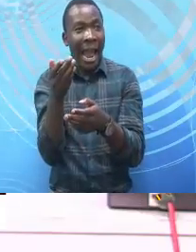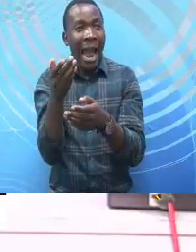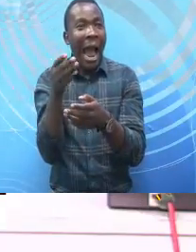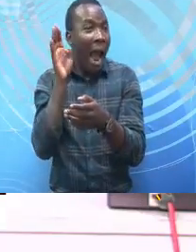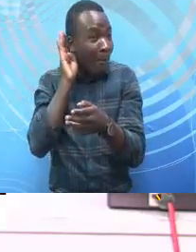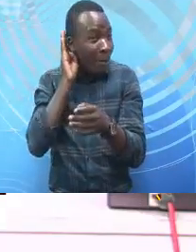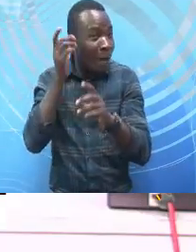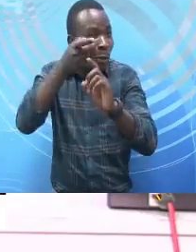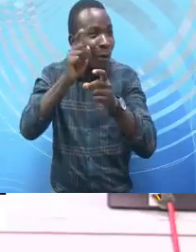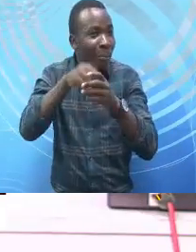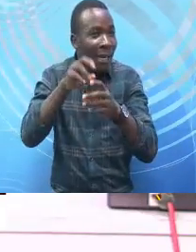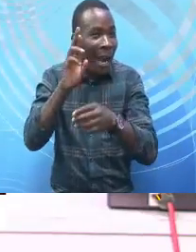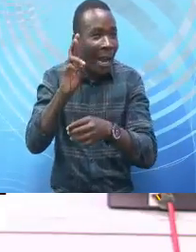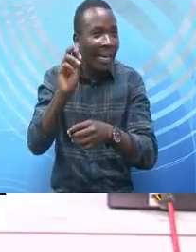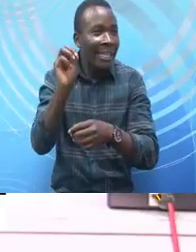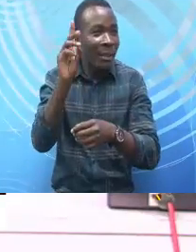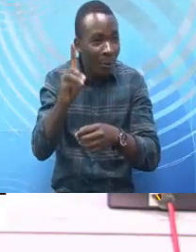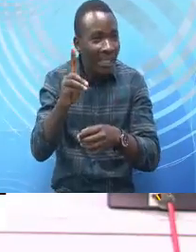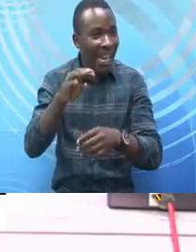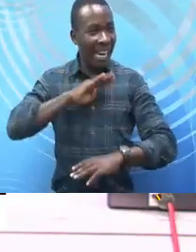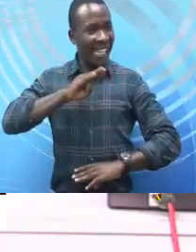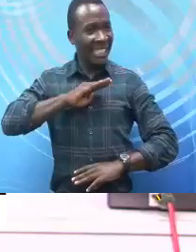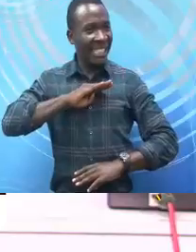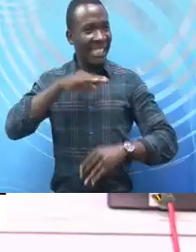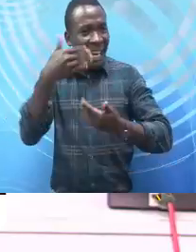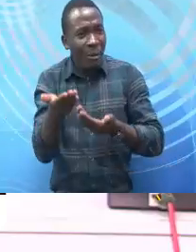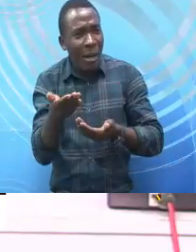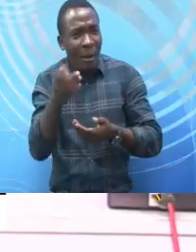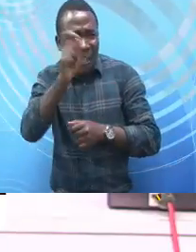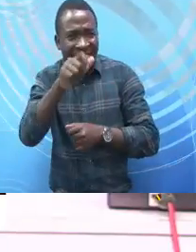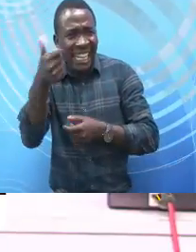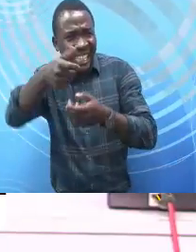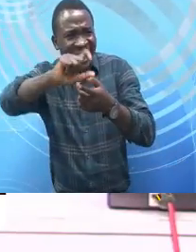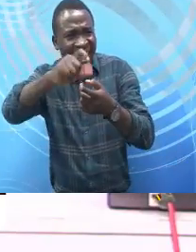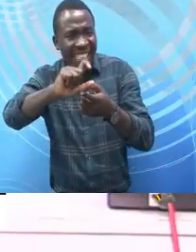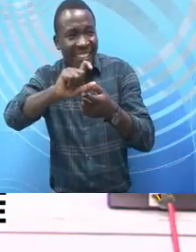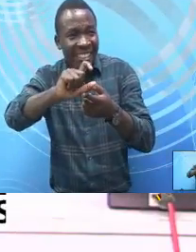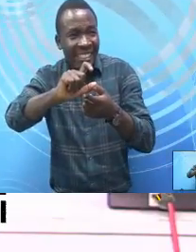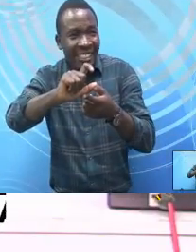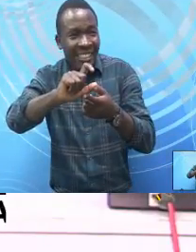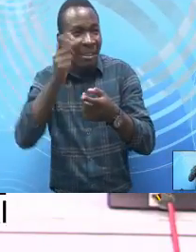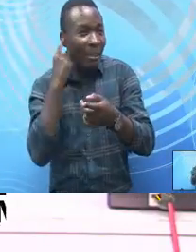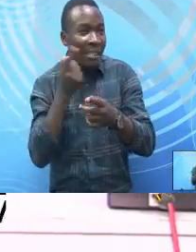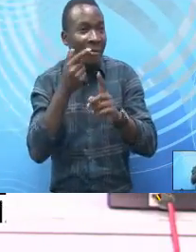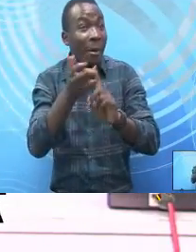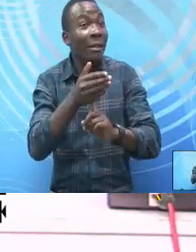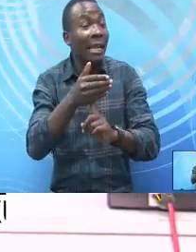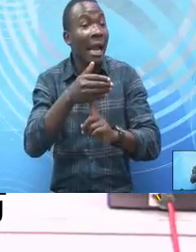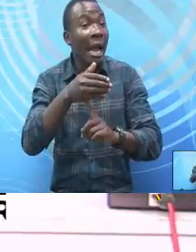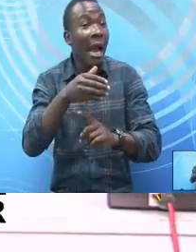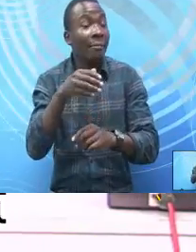RNUD abahagije ku bantu bafite ubumuga cyangwa hari ukuntu mubona byakabaye bigenda kugira ngo nabo babone amakuru kimwe